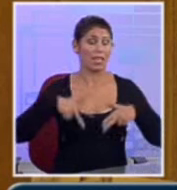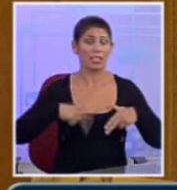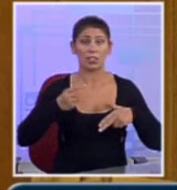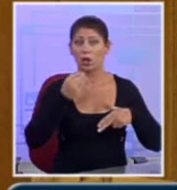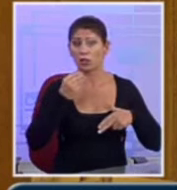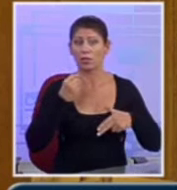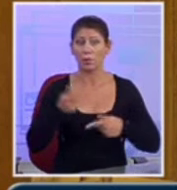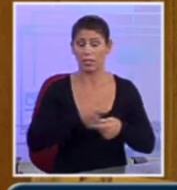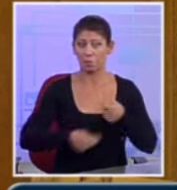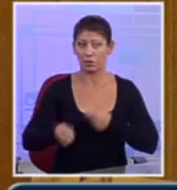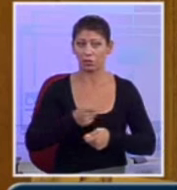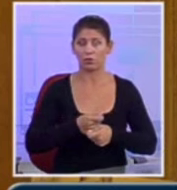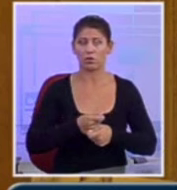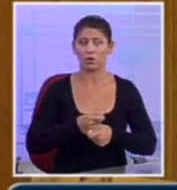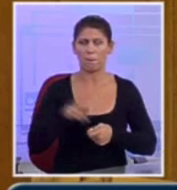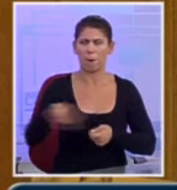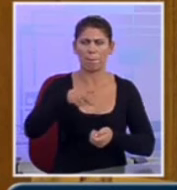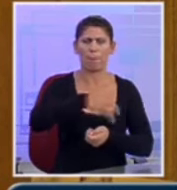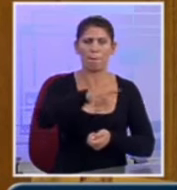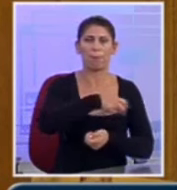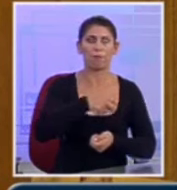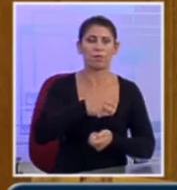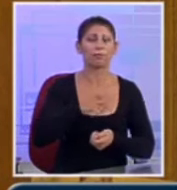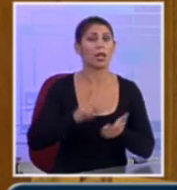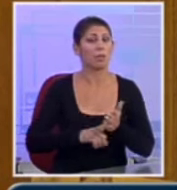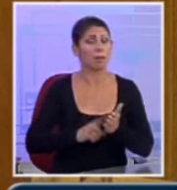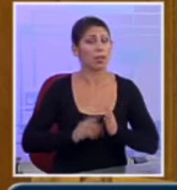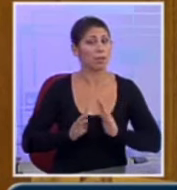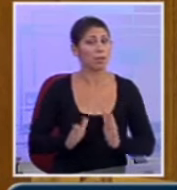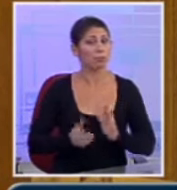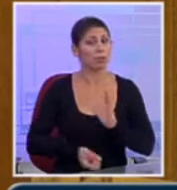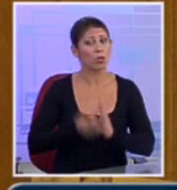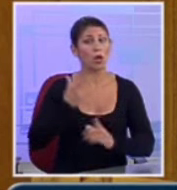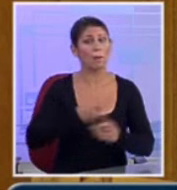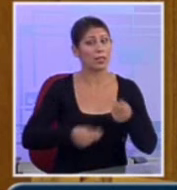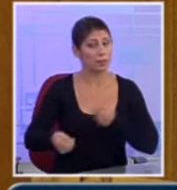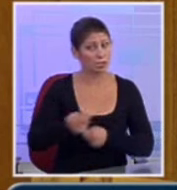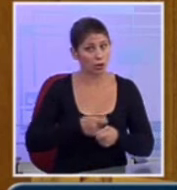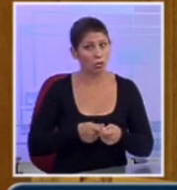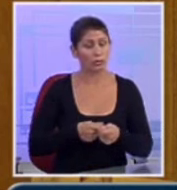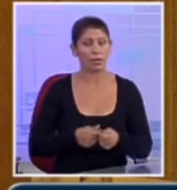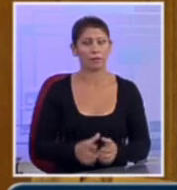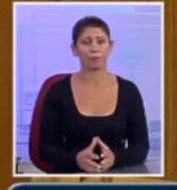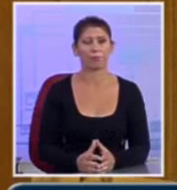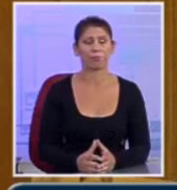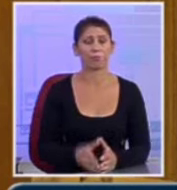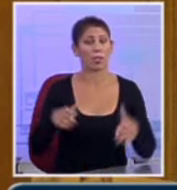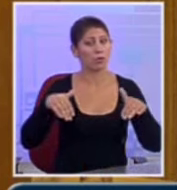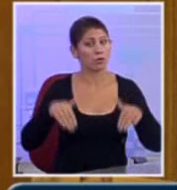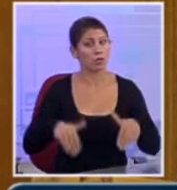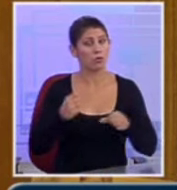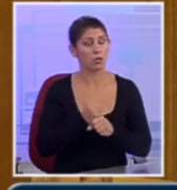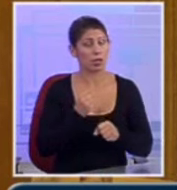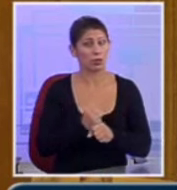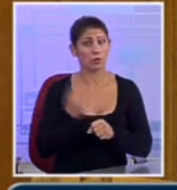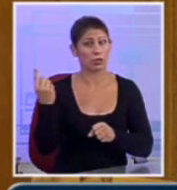κρατικοδίαιτη επιχειρηματικότητα της αρπαχτής πρέπει να πάμε σε μια νέα επιχειρηματικότητα η οποία σέβεται τους